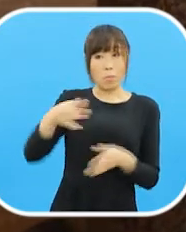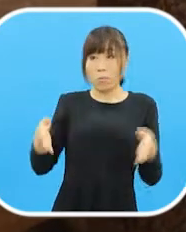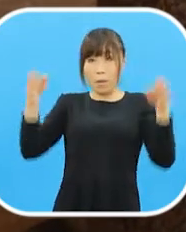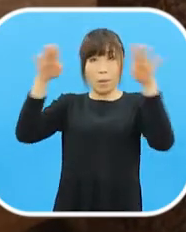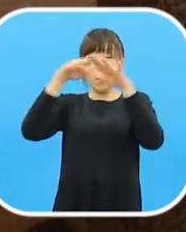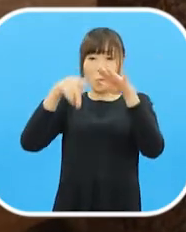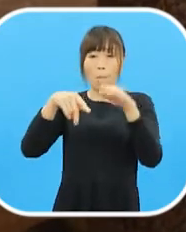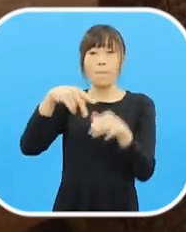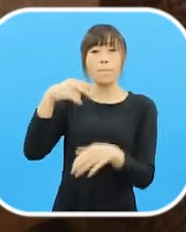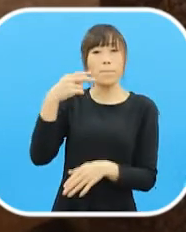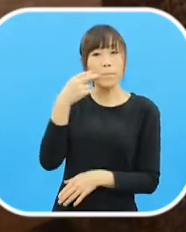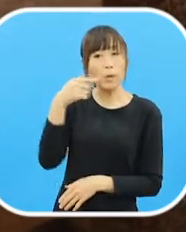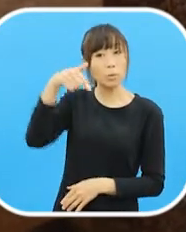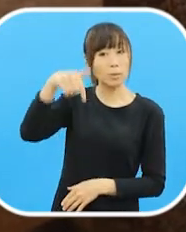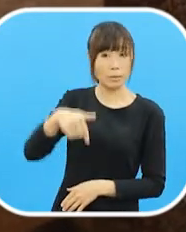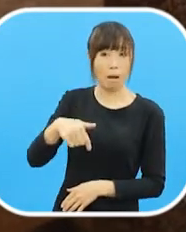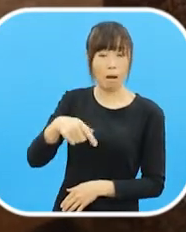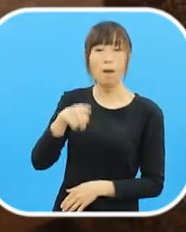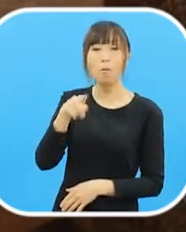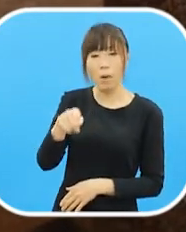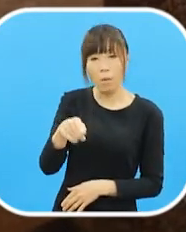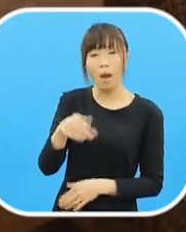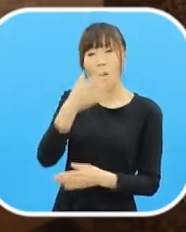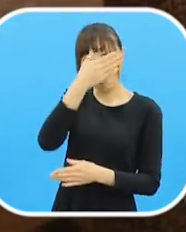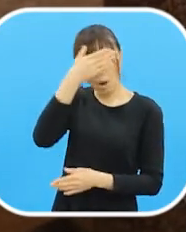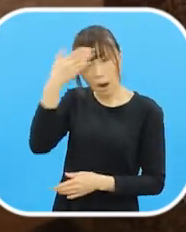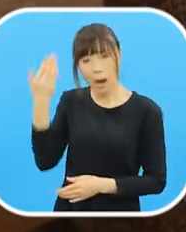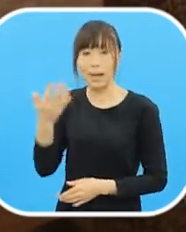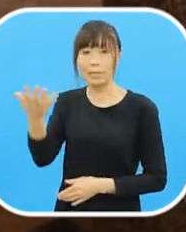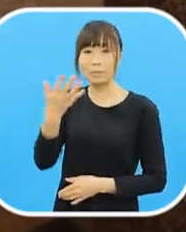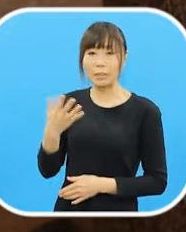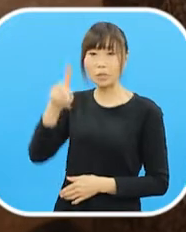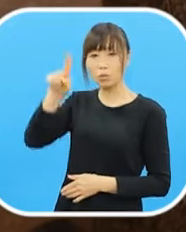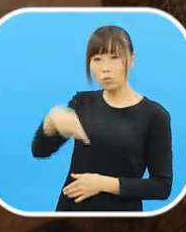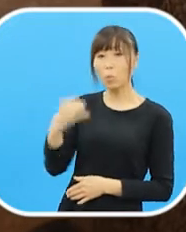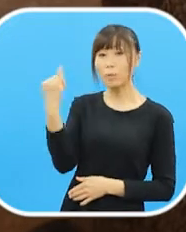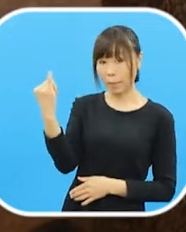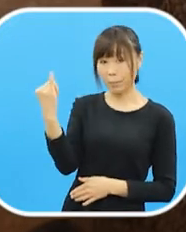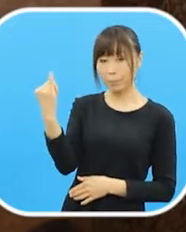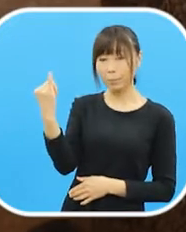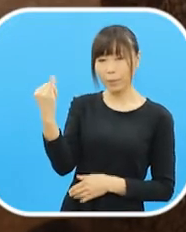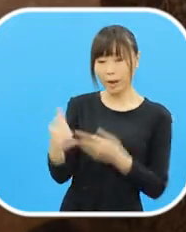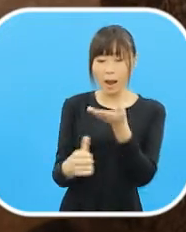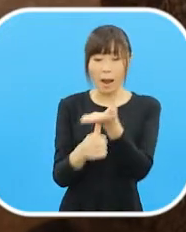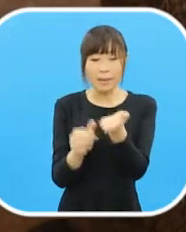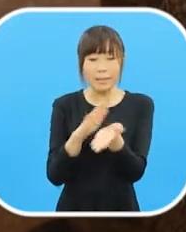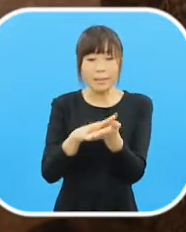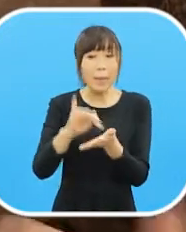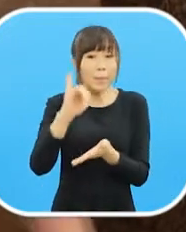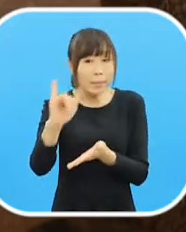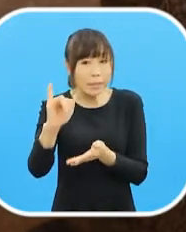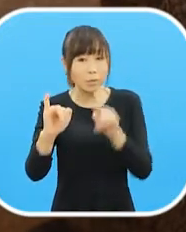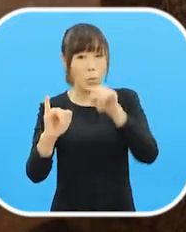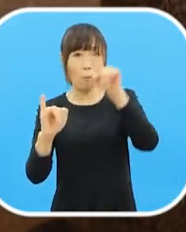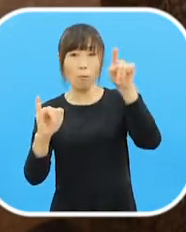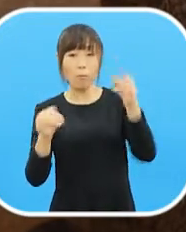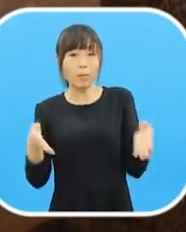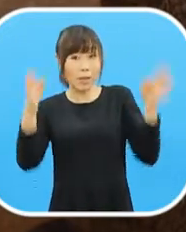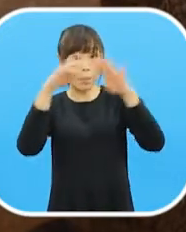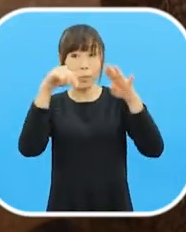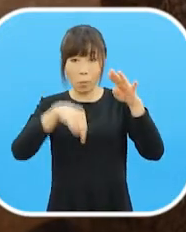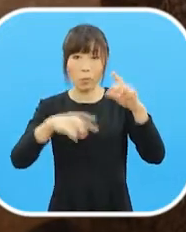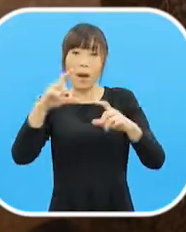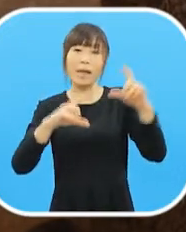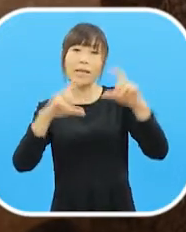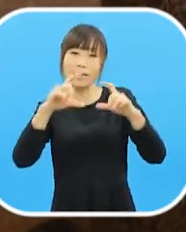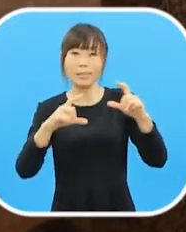にしても、これはあの若い水野さんが秋田美人をこの形にしたわけですよね、で多くの人たちがそれ